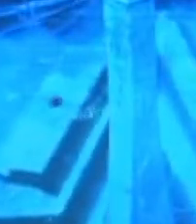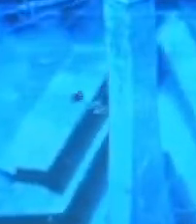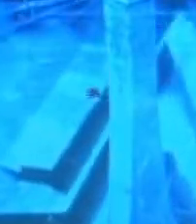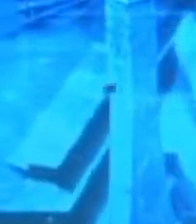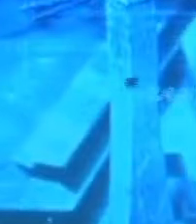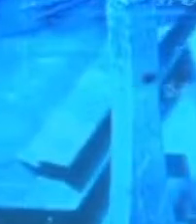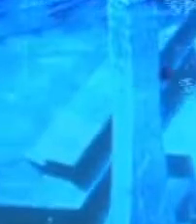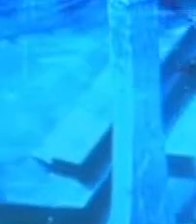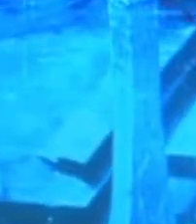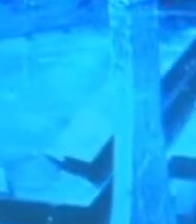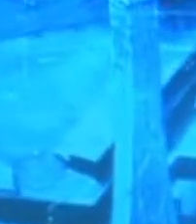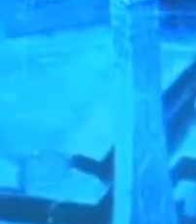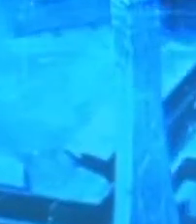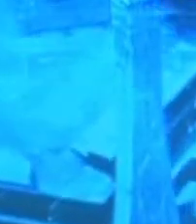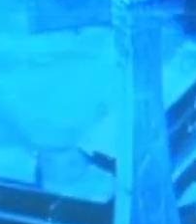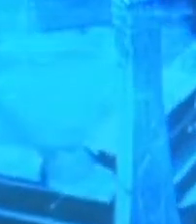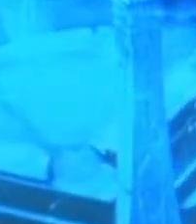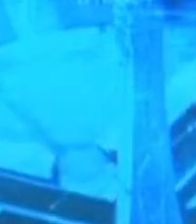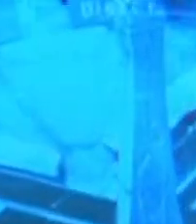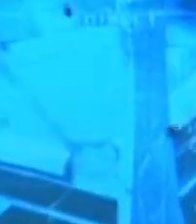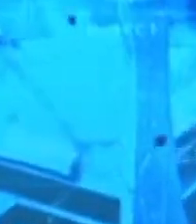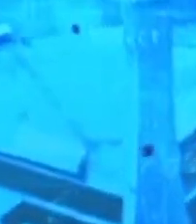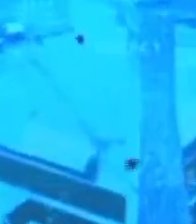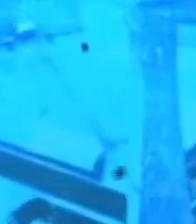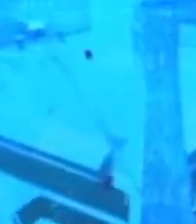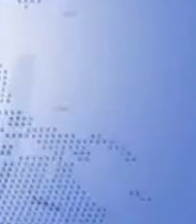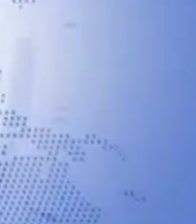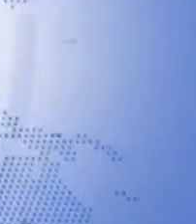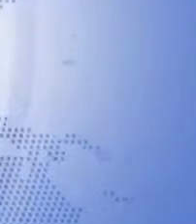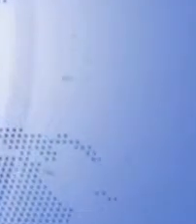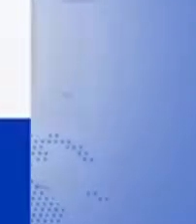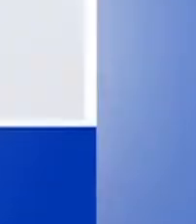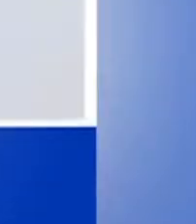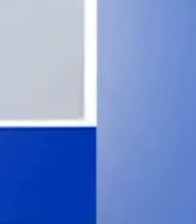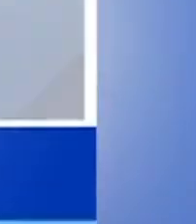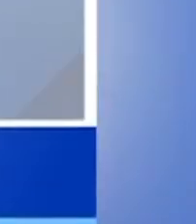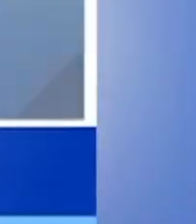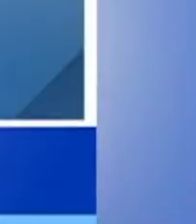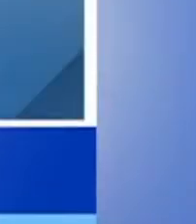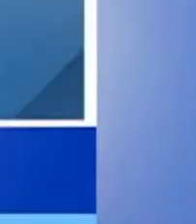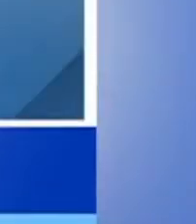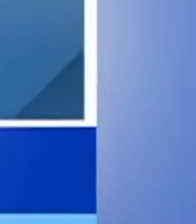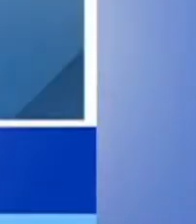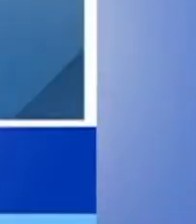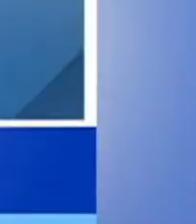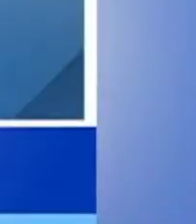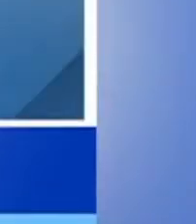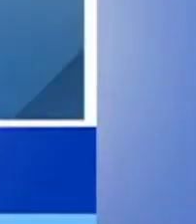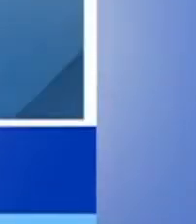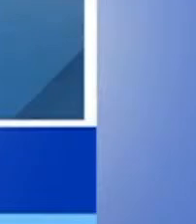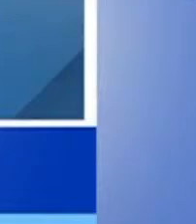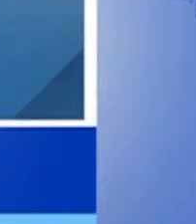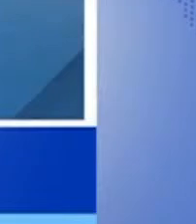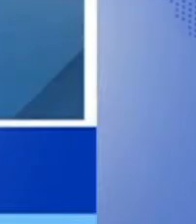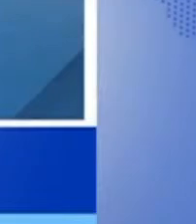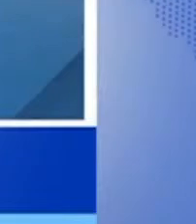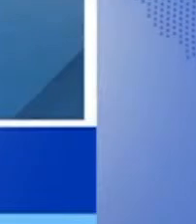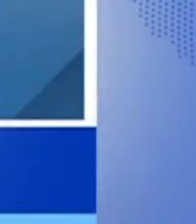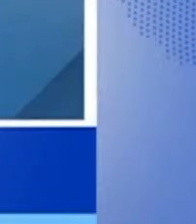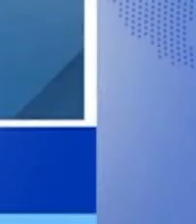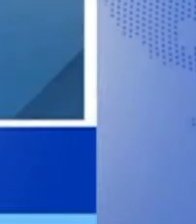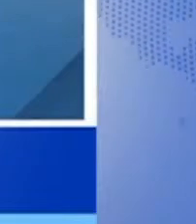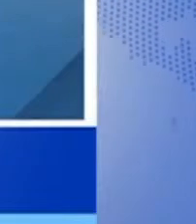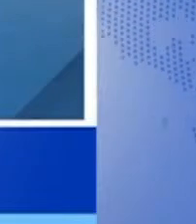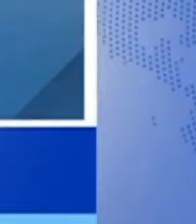Il est 20h sur toute l'étendue du territoire béninois, mesdames, messieurs, bonsoir. Des diligences du gouvernement suite au drame